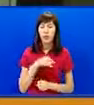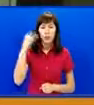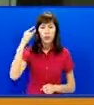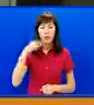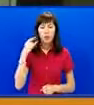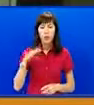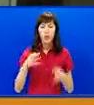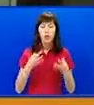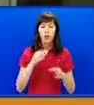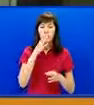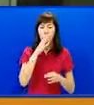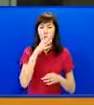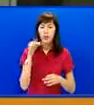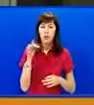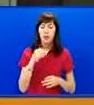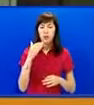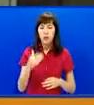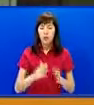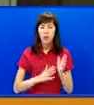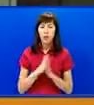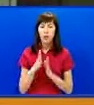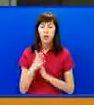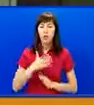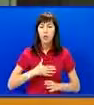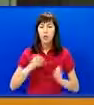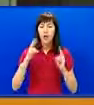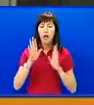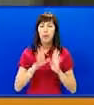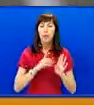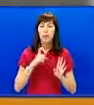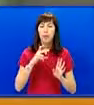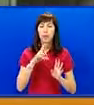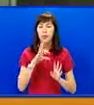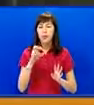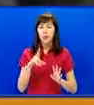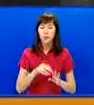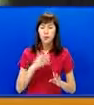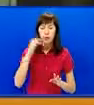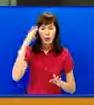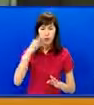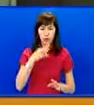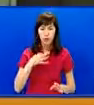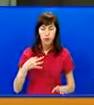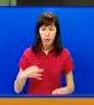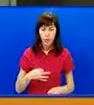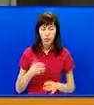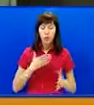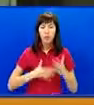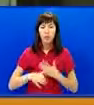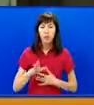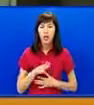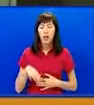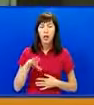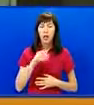Казахстана за годы независимости, ее рост, нашу специализированную выставку «Экспо». Таланты Южно-Казахстанской области порадовали